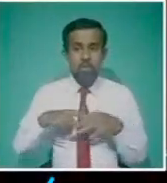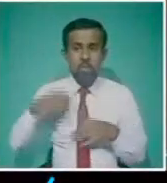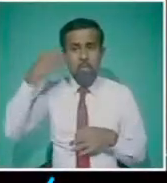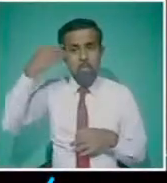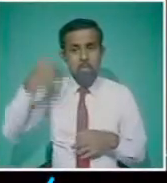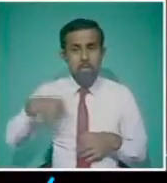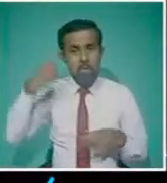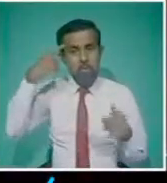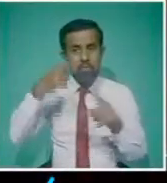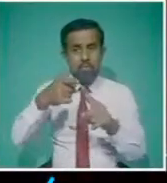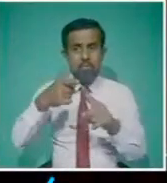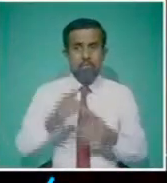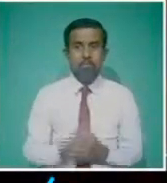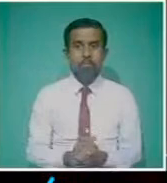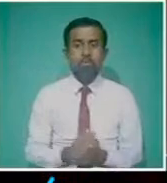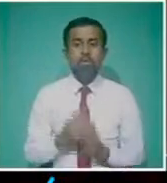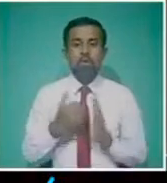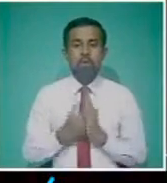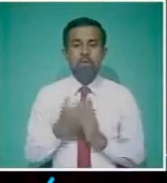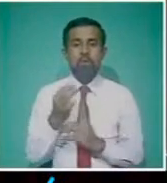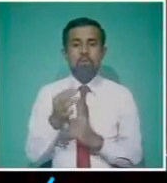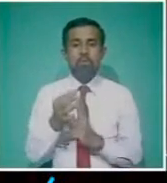President. ගරු ජනාධිපතිතුමා.